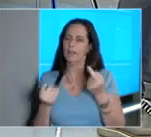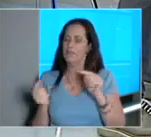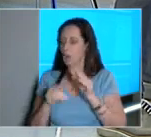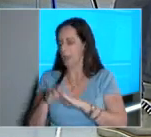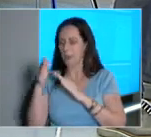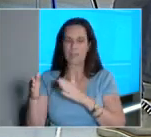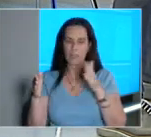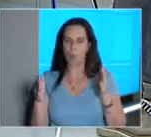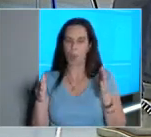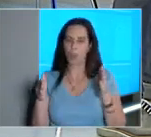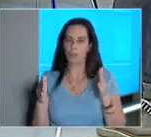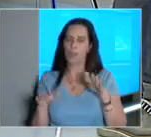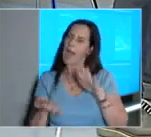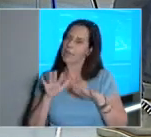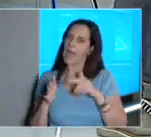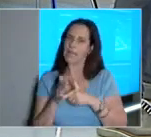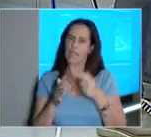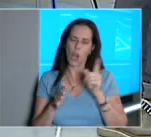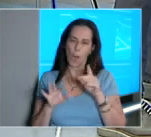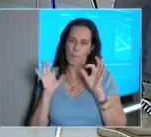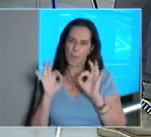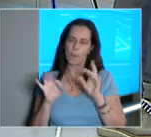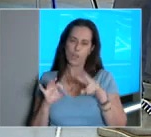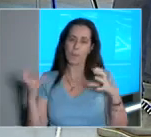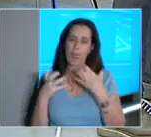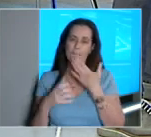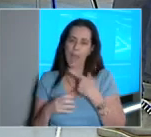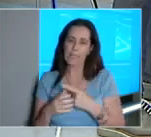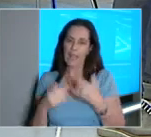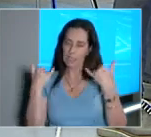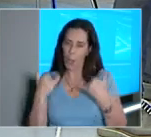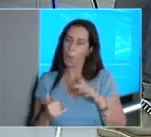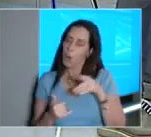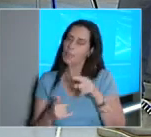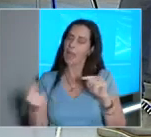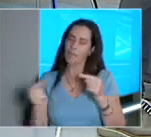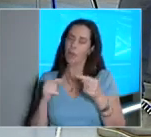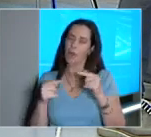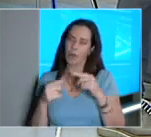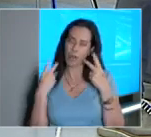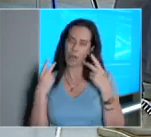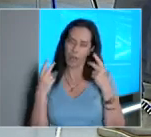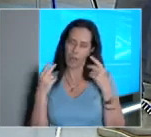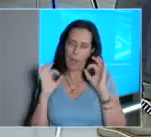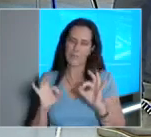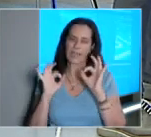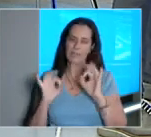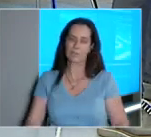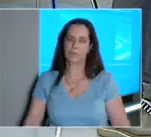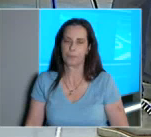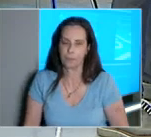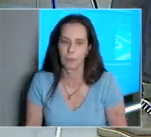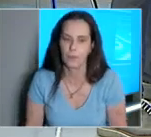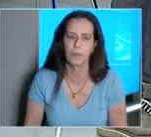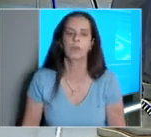ימין ושמאל שיחסית לא באמת קיים בחברה הישראלית היום, אולי זה הוויכוח האמיתי בחברה היום. אוקיי. נרחיק